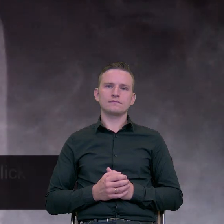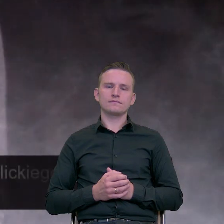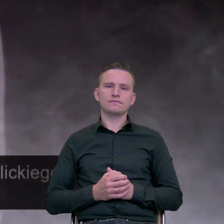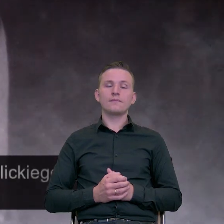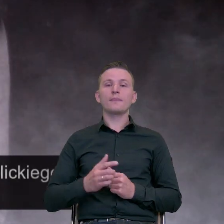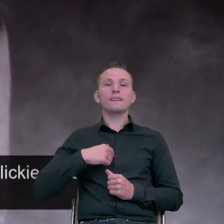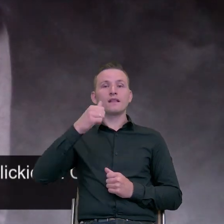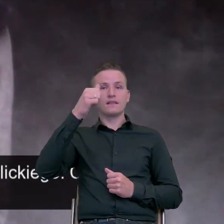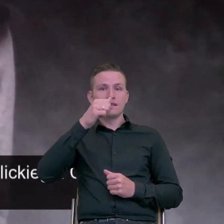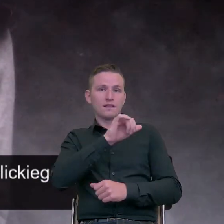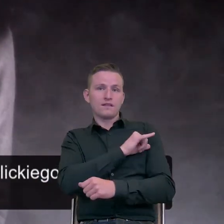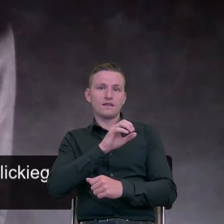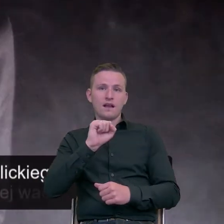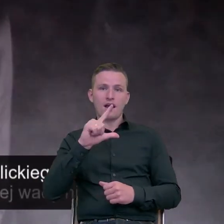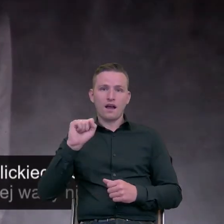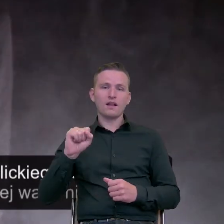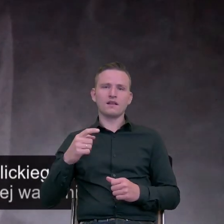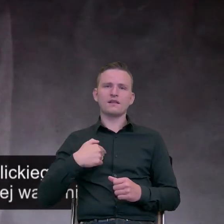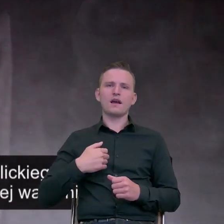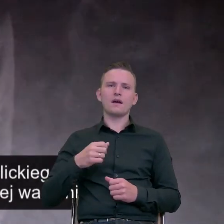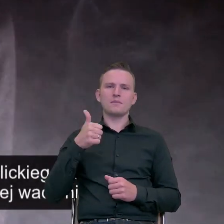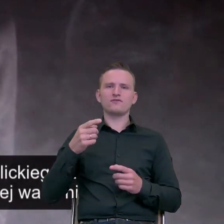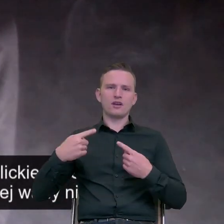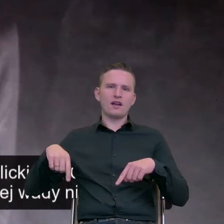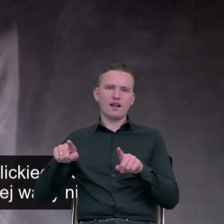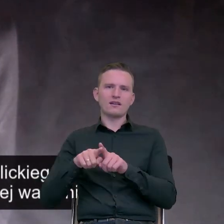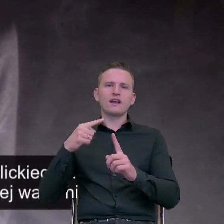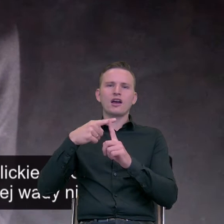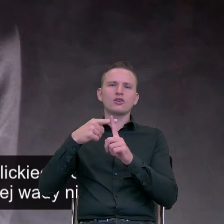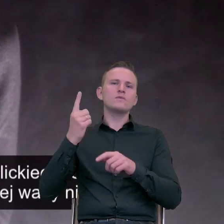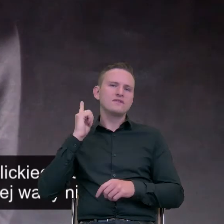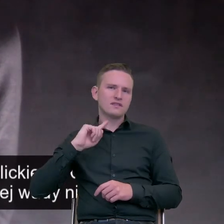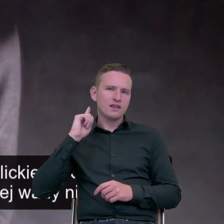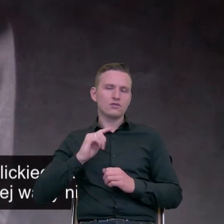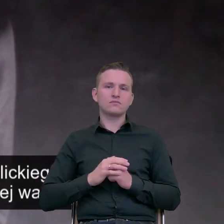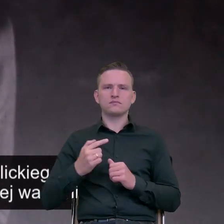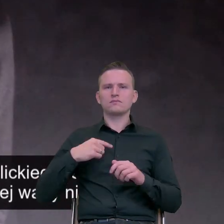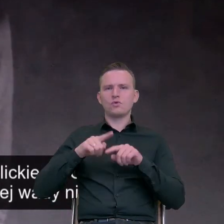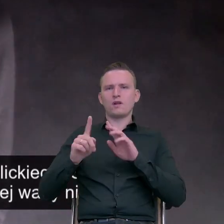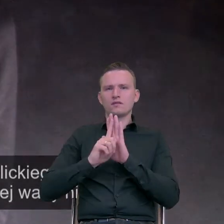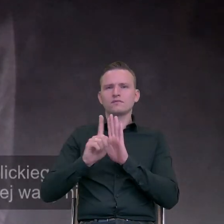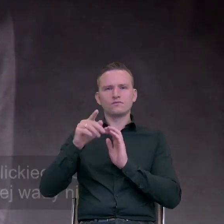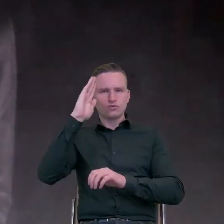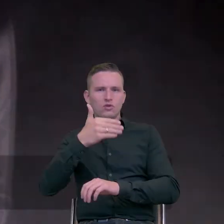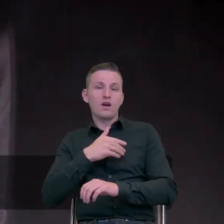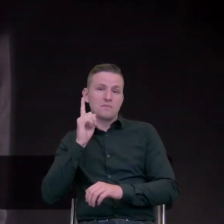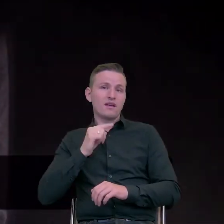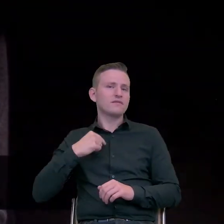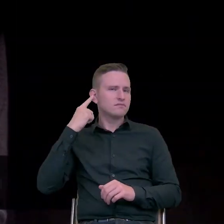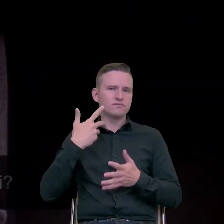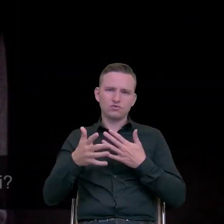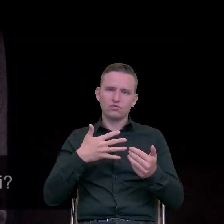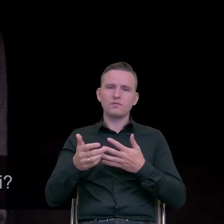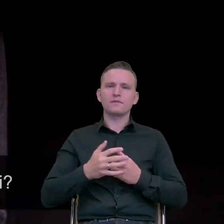Nazywam się Ala, jestem ukraińcą pierwszej klasy liceum katolickiego. Chodzę normalnie do szkoły, jak też osób słyszących, pomimo mojej dużej wady niedosłuchu. W